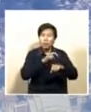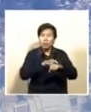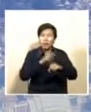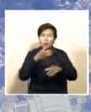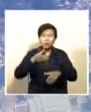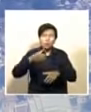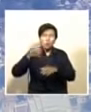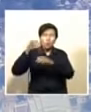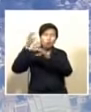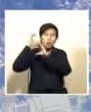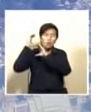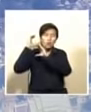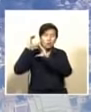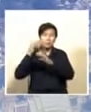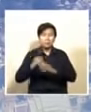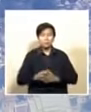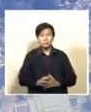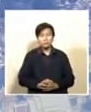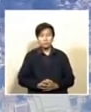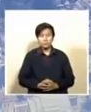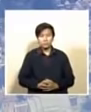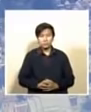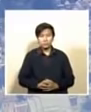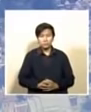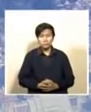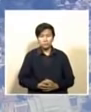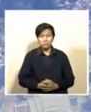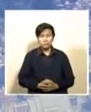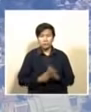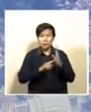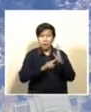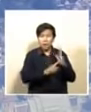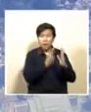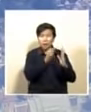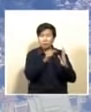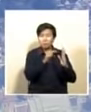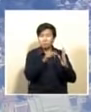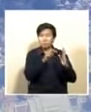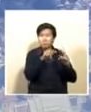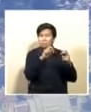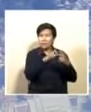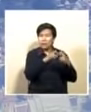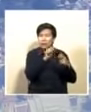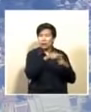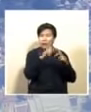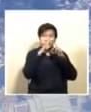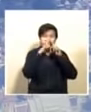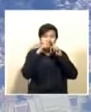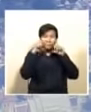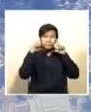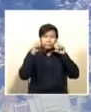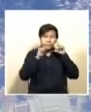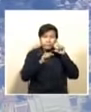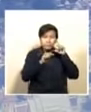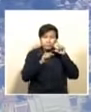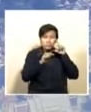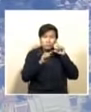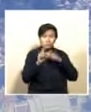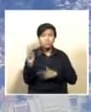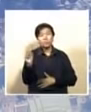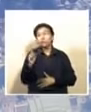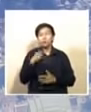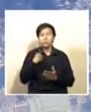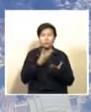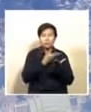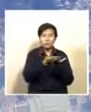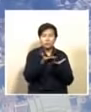ขึ้นทะเบียนไว้กับอย.อยู่11โรงงานครับก็ได้เชิญประชุมมาเพื่อตรวจสอบสถานการณ์ในเรื่องของการผลิตต่